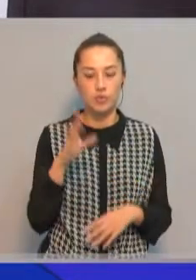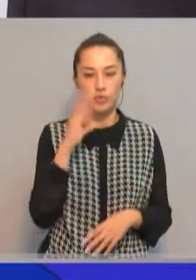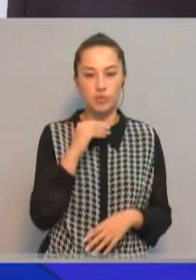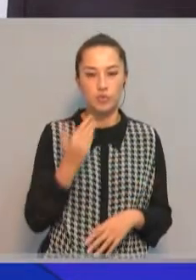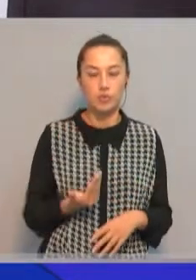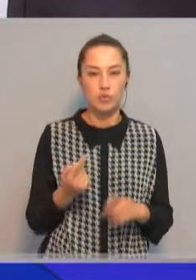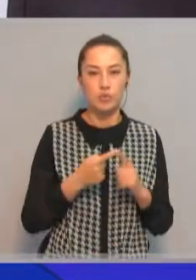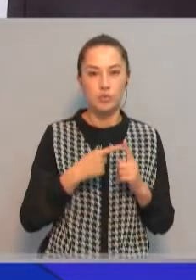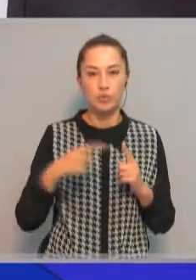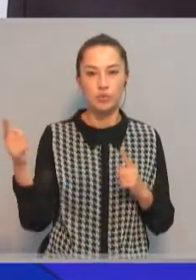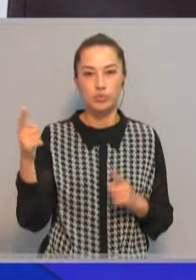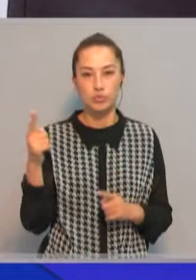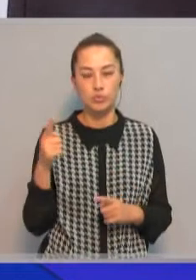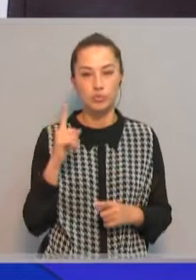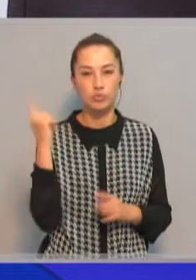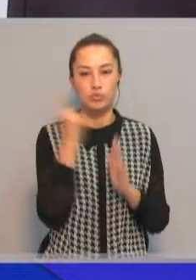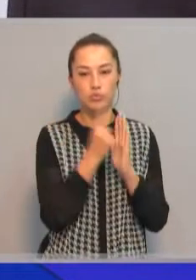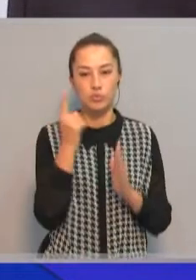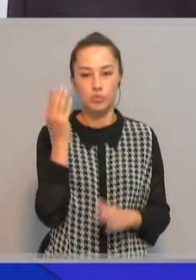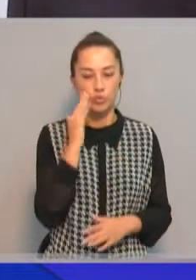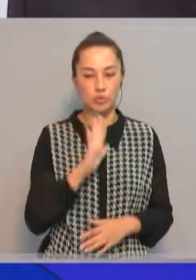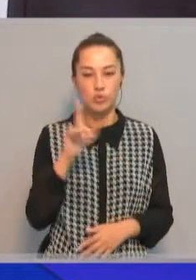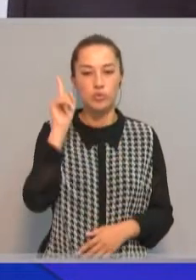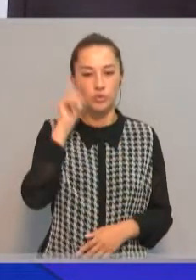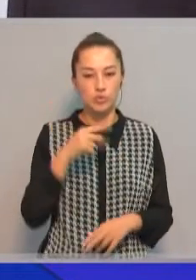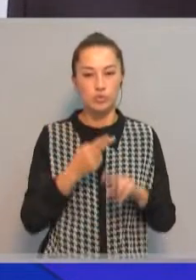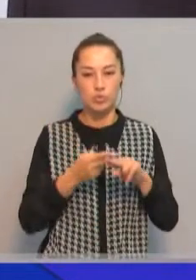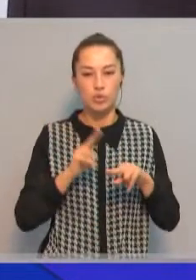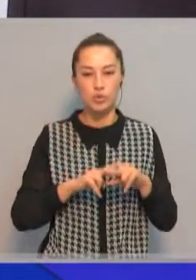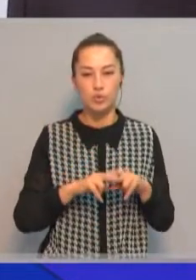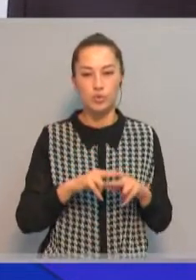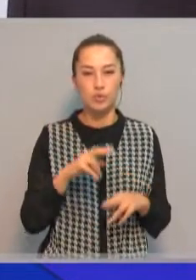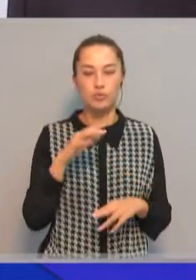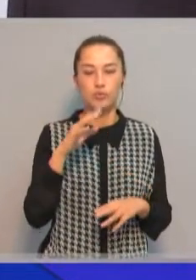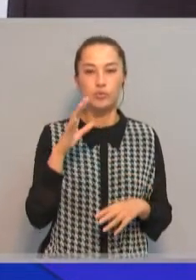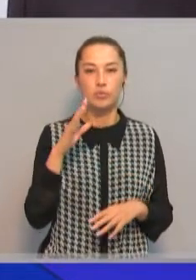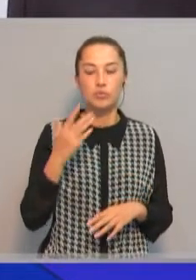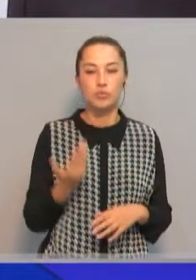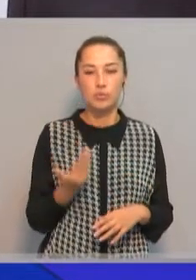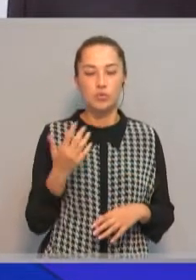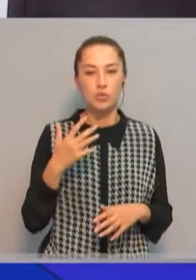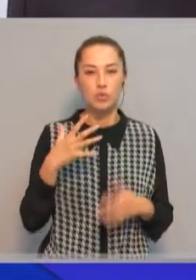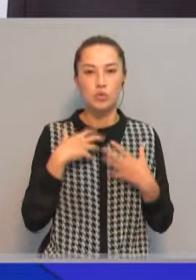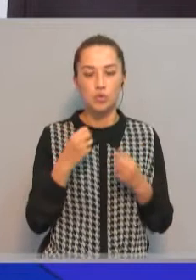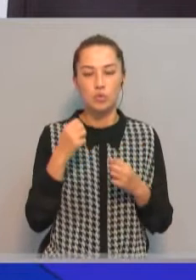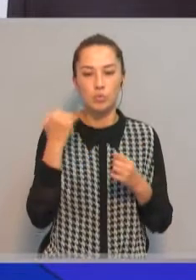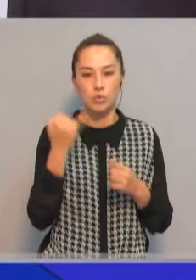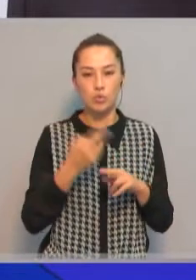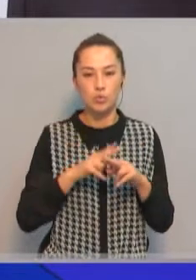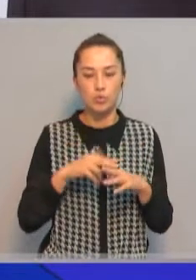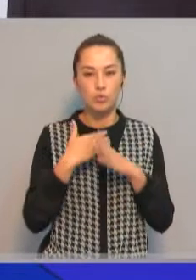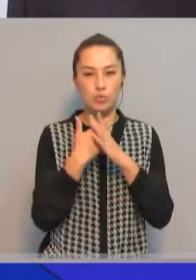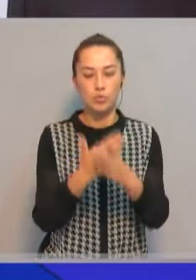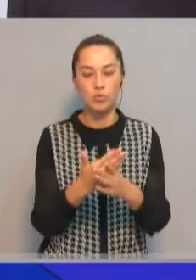ұзақ жол жүріп, барып қайту оңайға соқпайтыны белгілі. Денсаулығы сыр берген жандарға көмек қолын созу